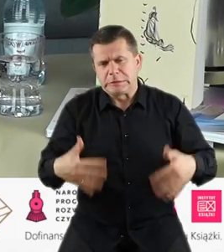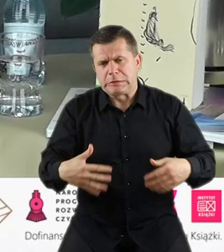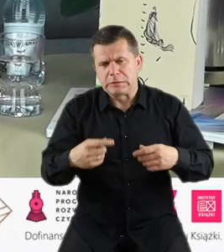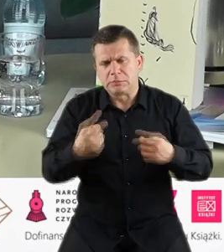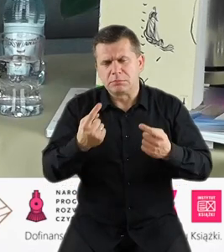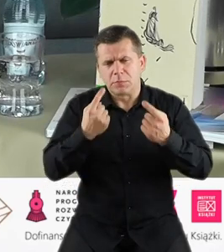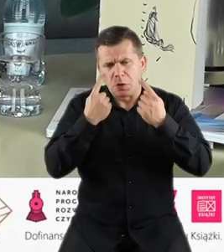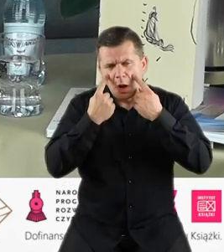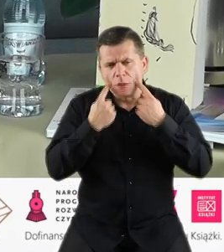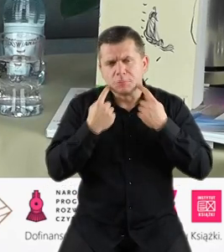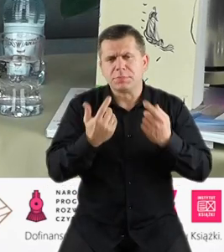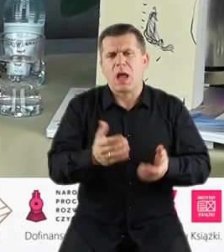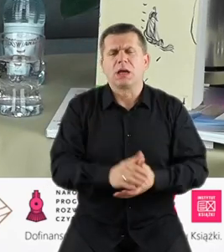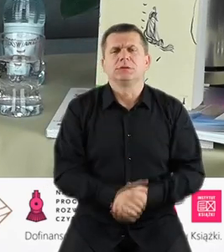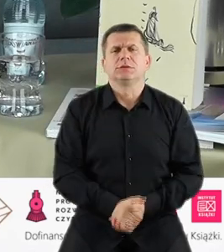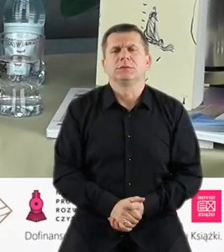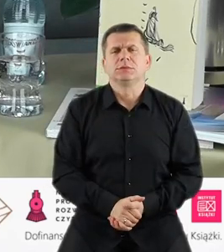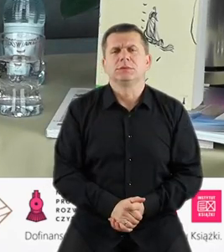się od